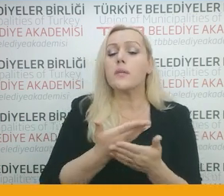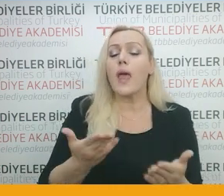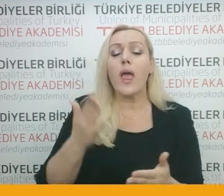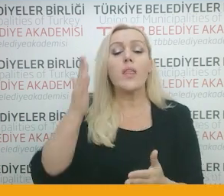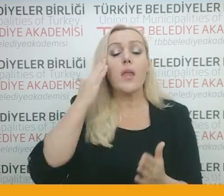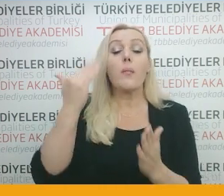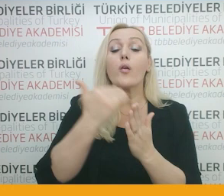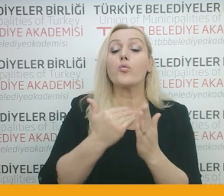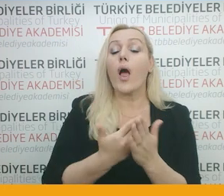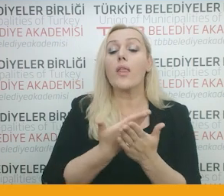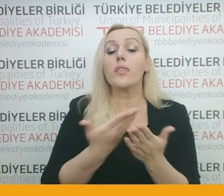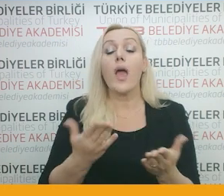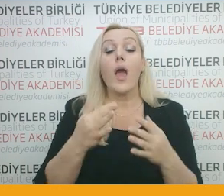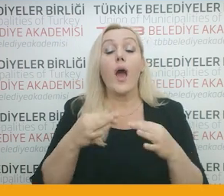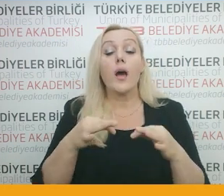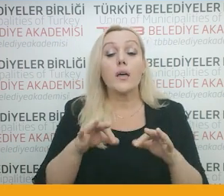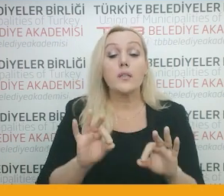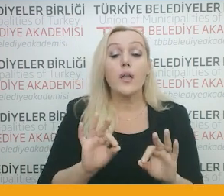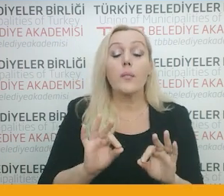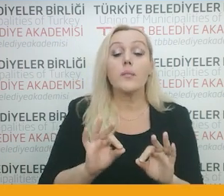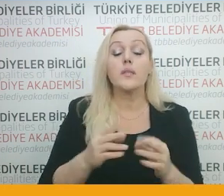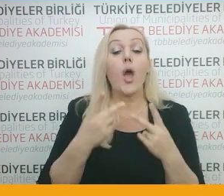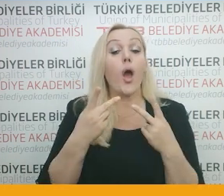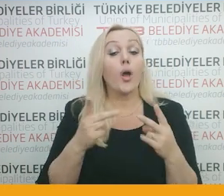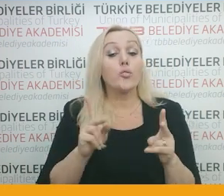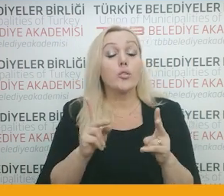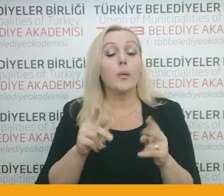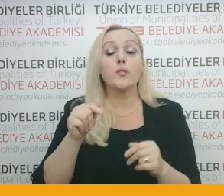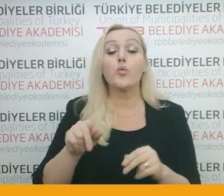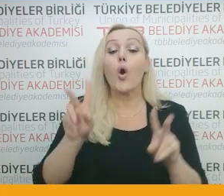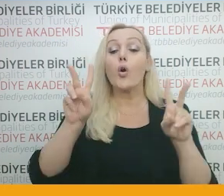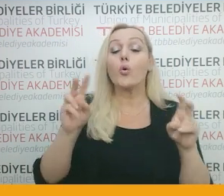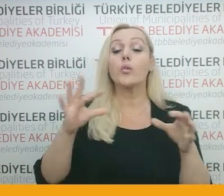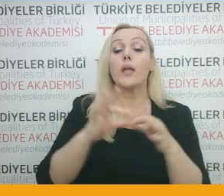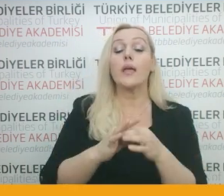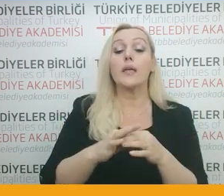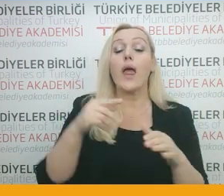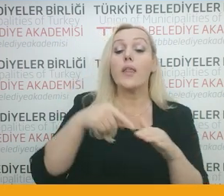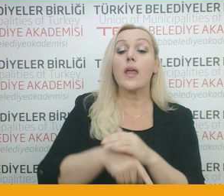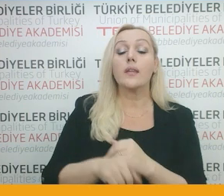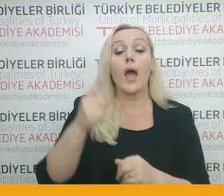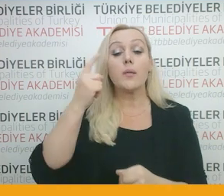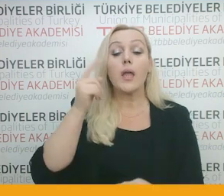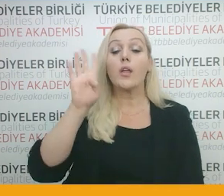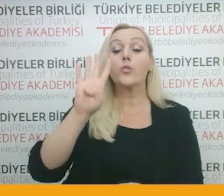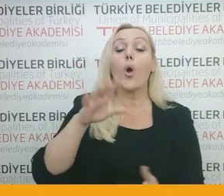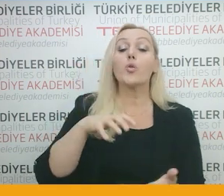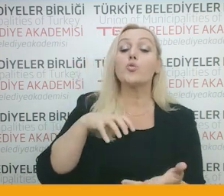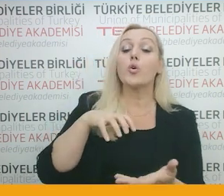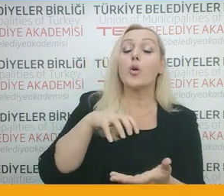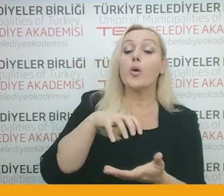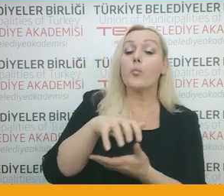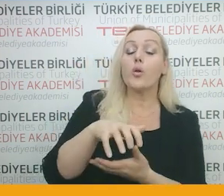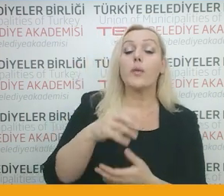nelerdir, hazırlanması, bu istatistiklerin hazırlanması, açıklanması bu konuyla ilgili detaylı bilgileri de dördüncü kısmının ikinci